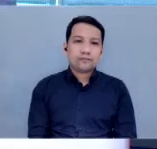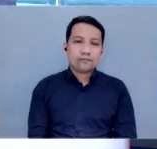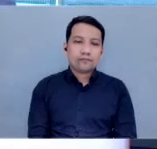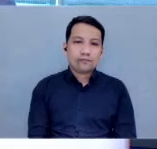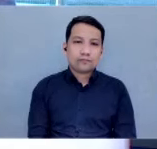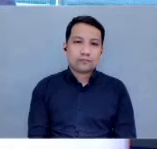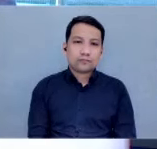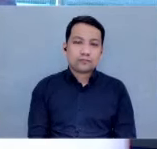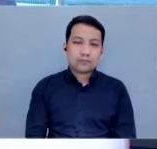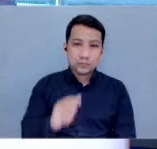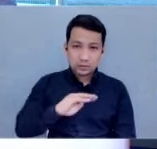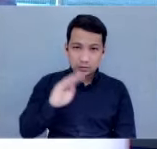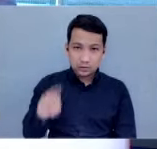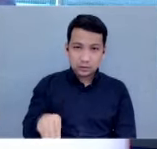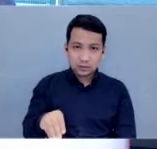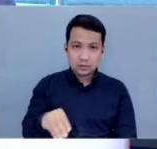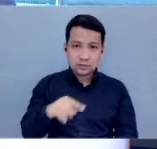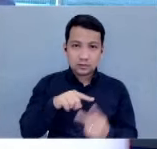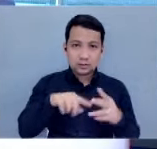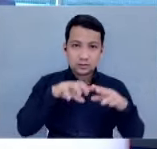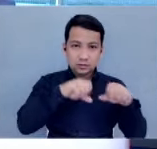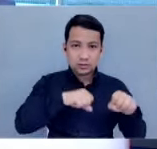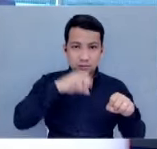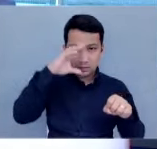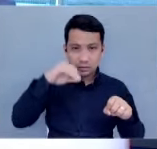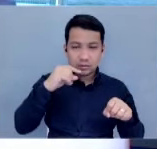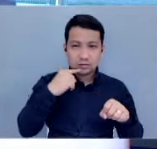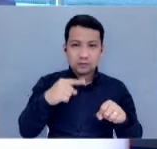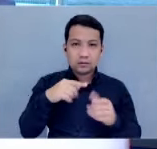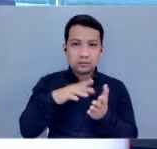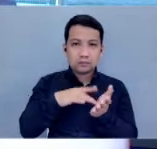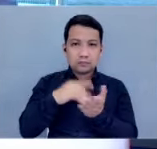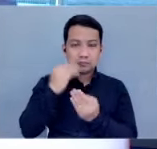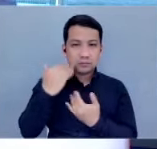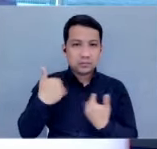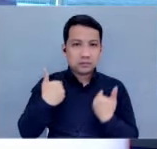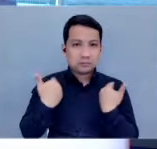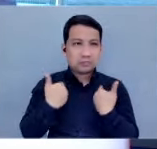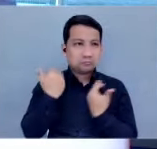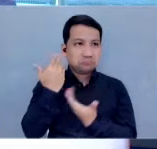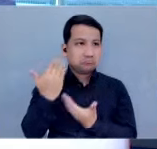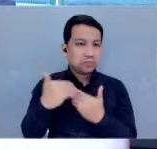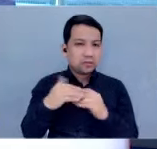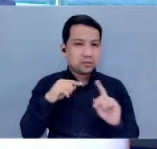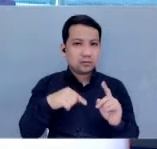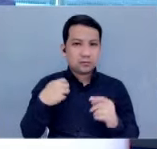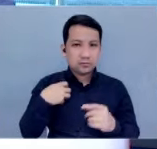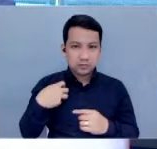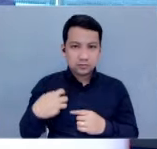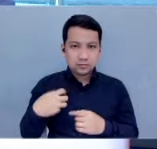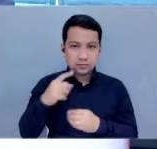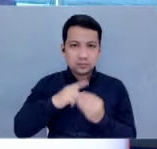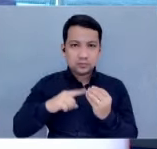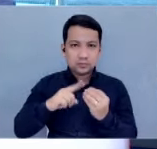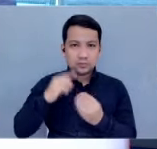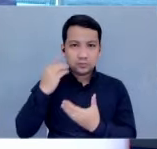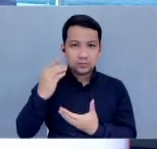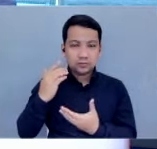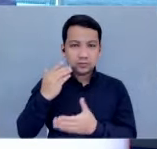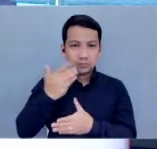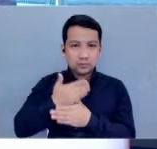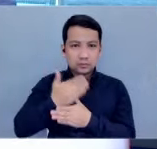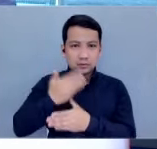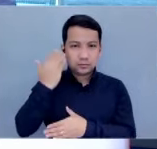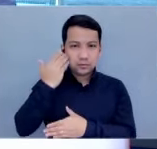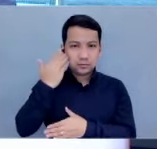Sa Maynila naman, arestado rin ang isang lalaki na namolestya ng minor de edad. Ang mga pulis kinailangan pang mag-disguise para